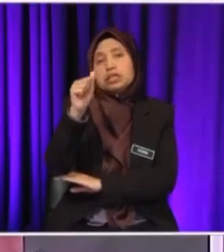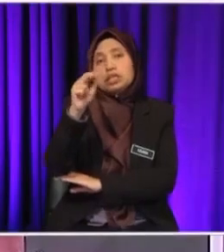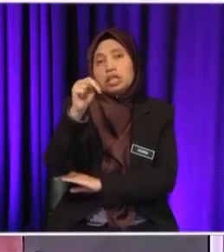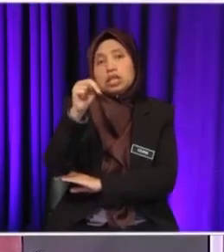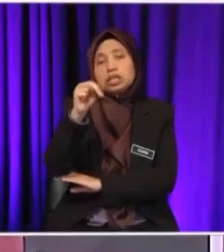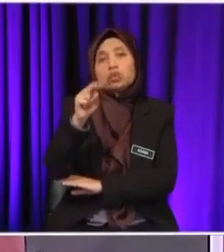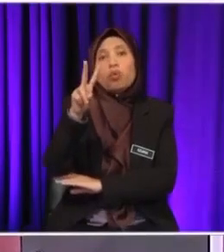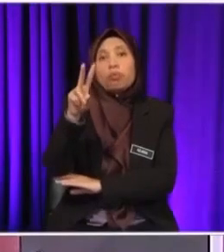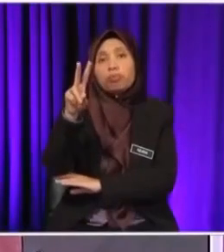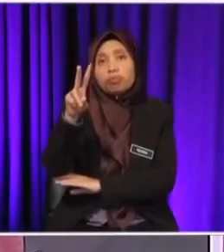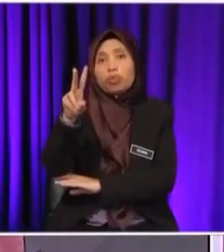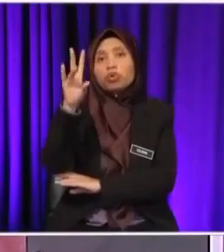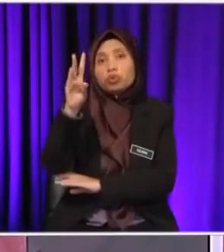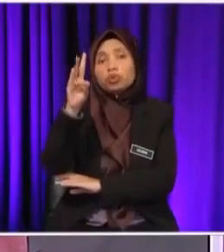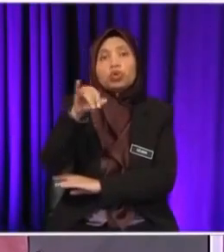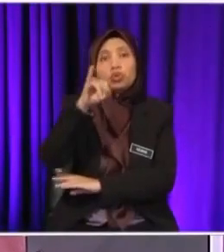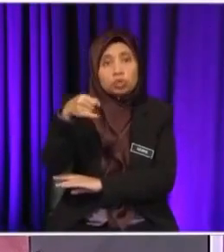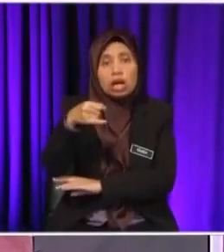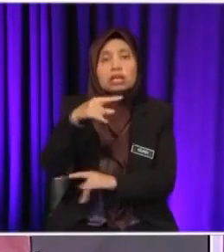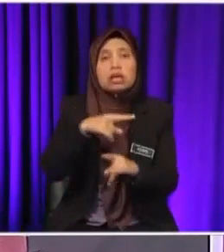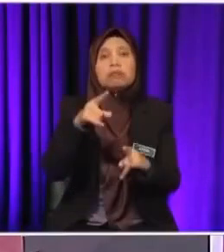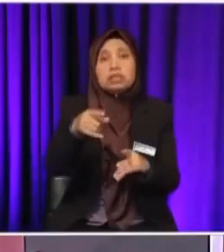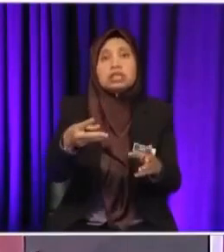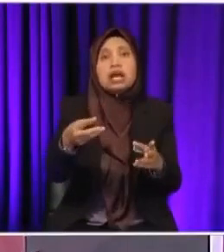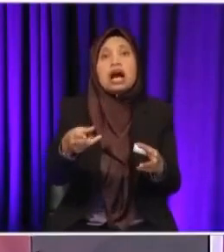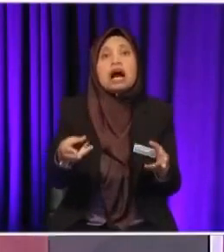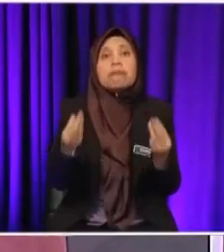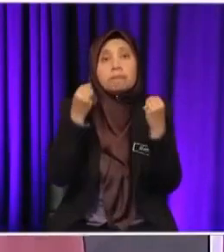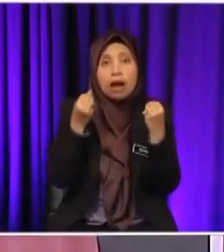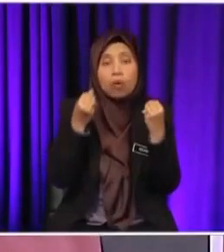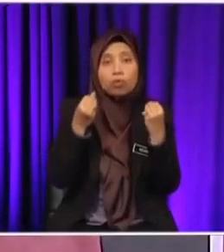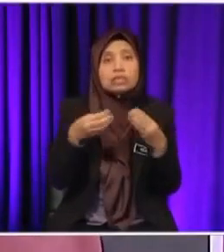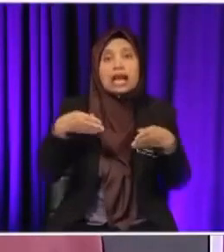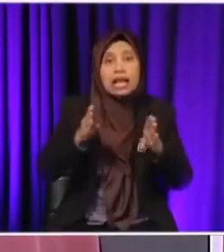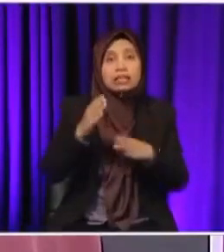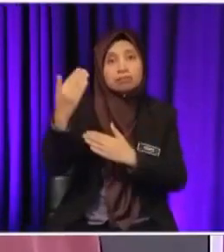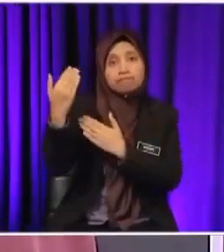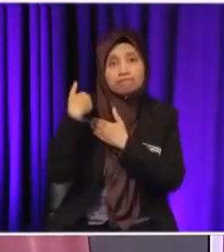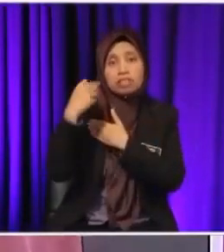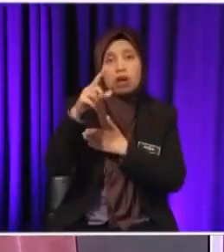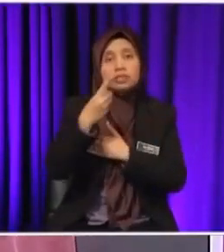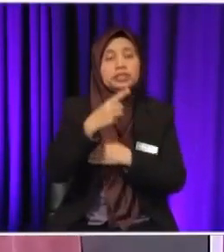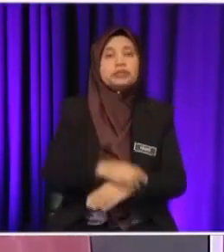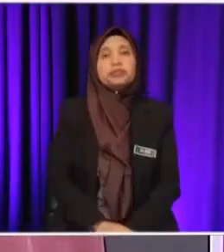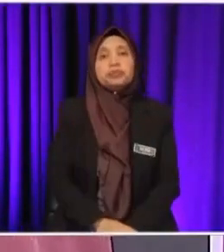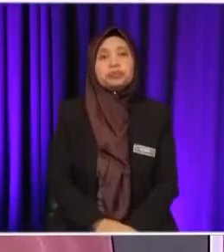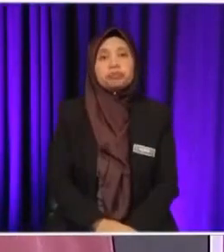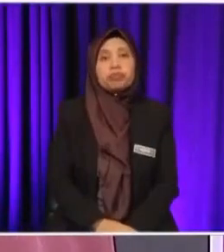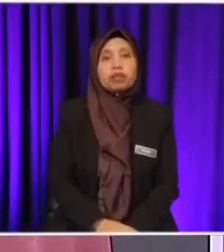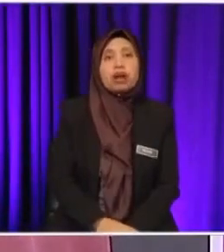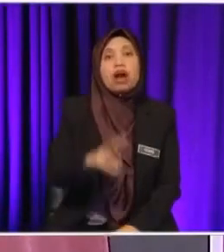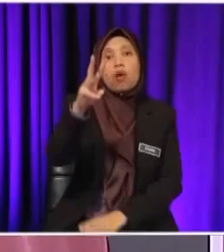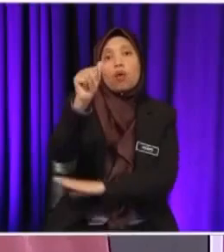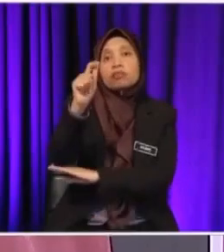Dia tidak, bagi dia tiada nilai pun. Tapi dia hanya ingin menjalankan tanggungjawabnya. Okey, kita lihat ini adalah